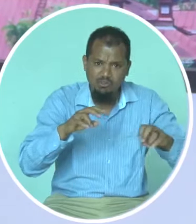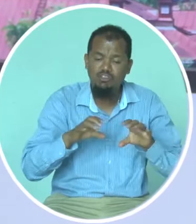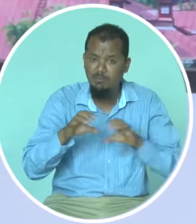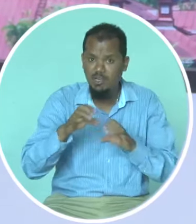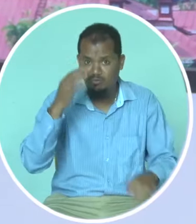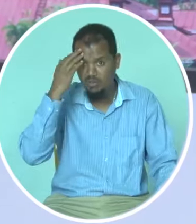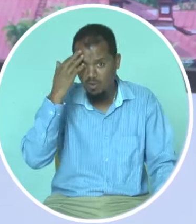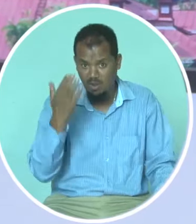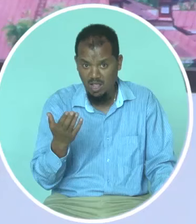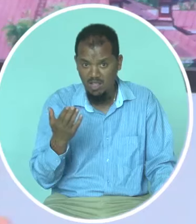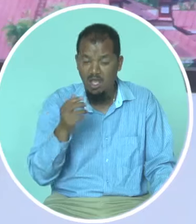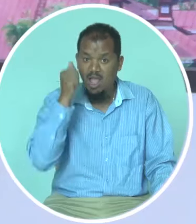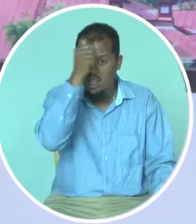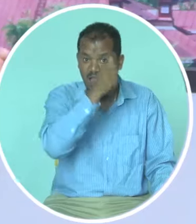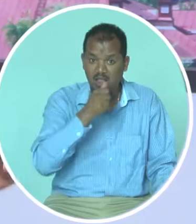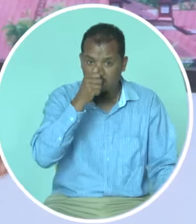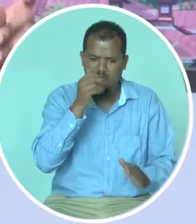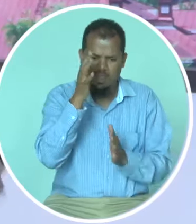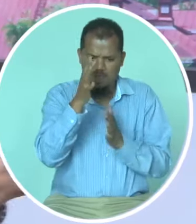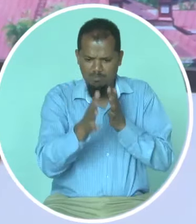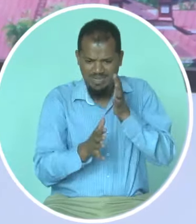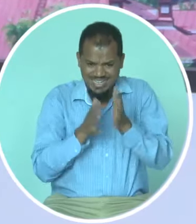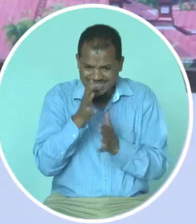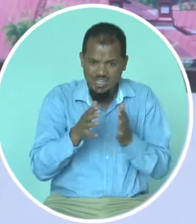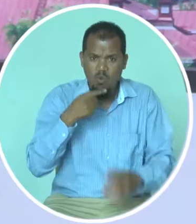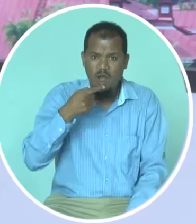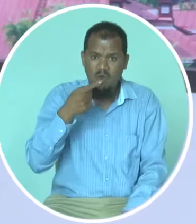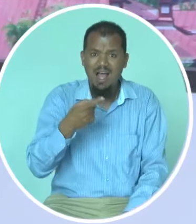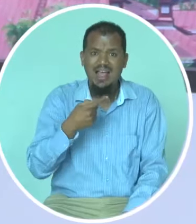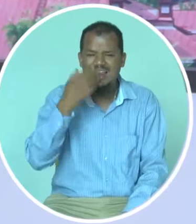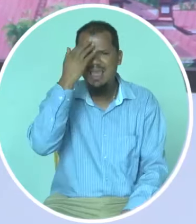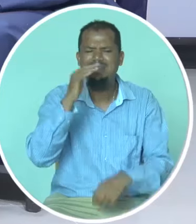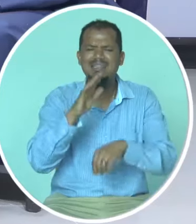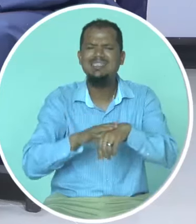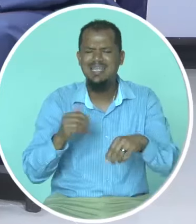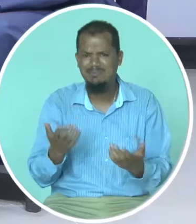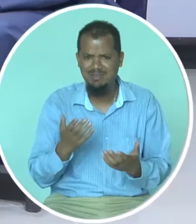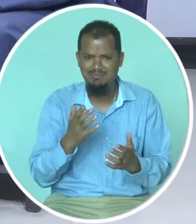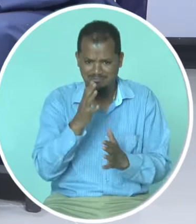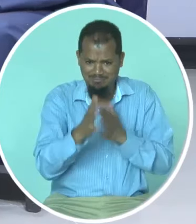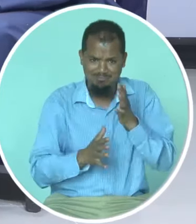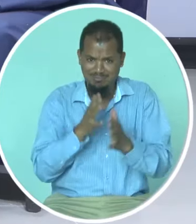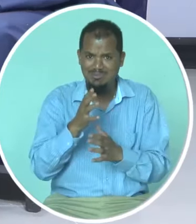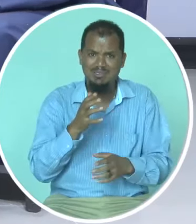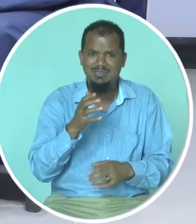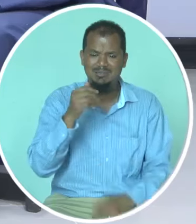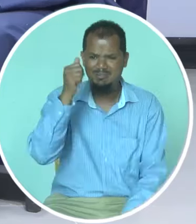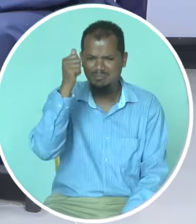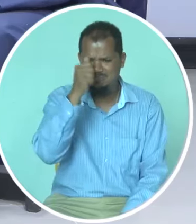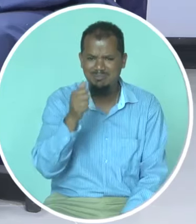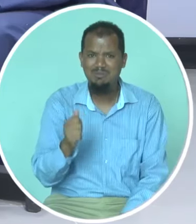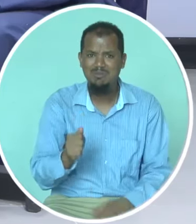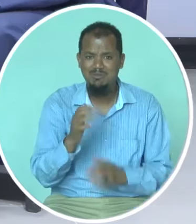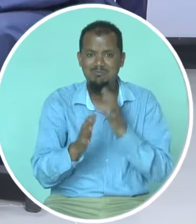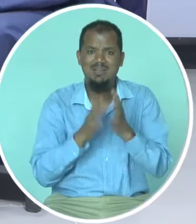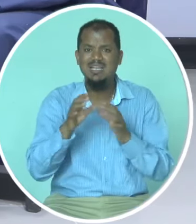እንደሚደረጉ ይታወቃልና የኢትዮጵያ የምልክት ቋንቋ ተብሎ ለምን ተሰየመ? ምልክት በየትኛው ማጋጣሚ